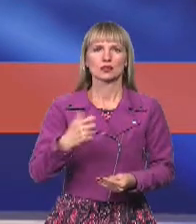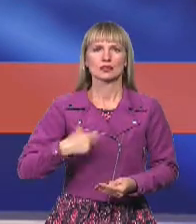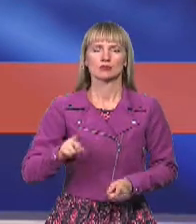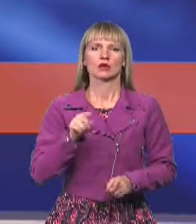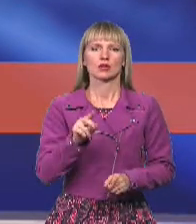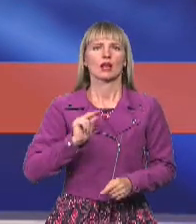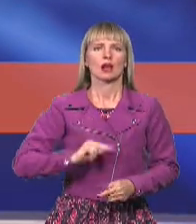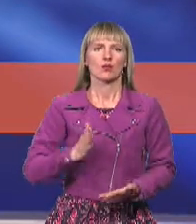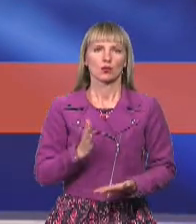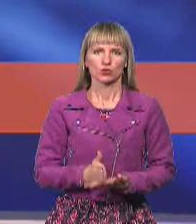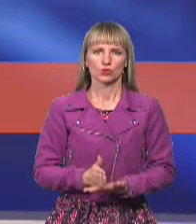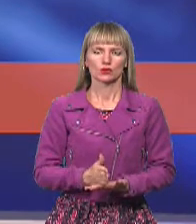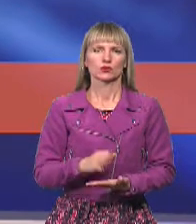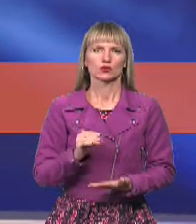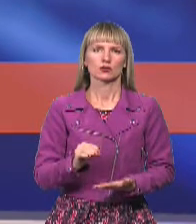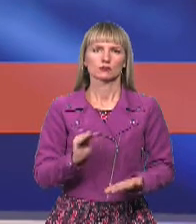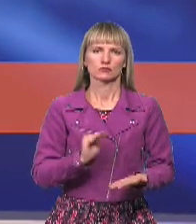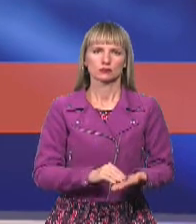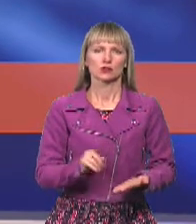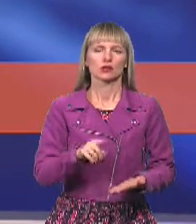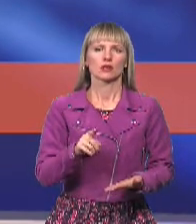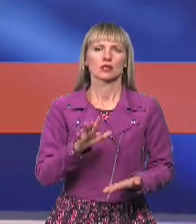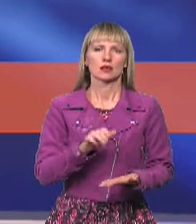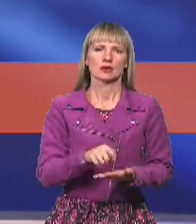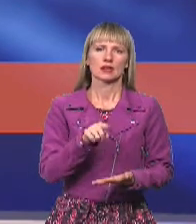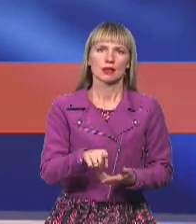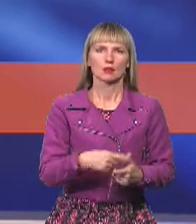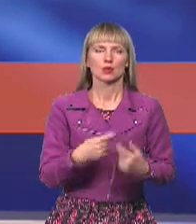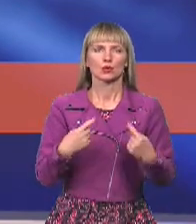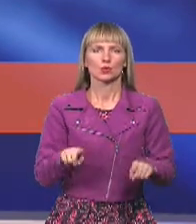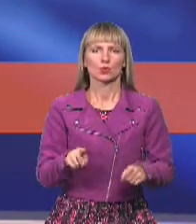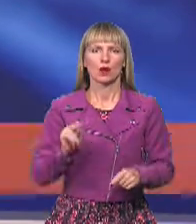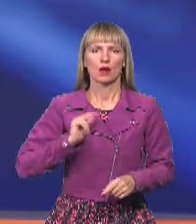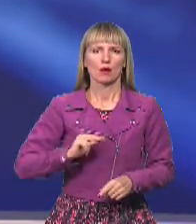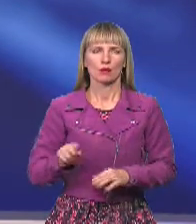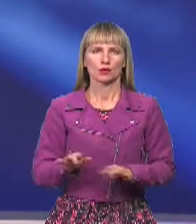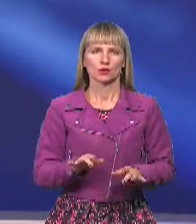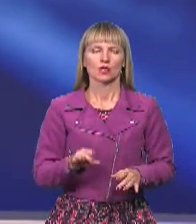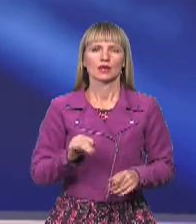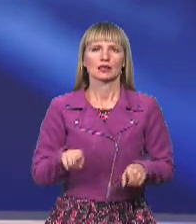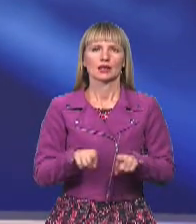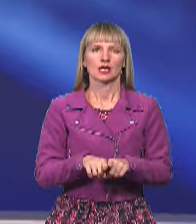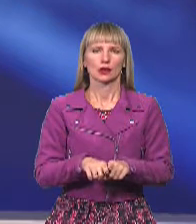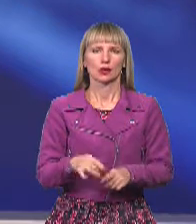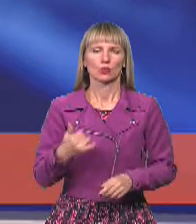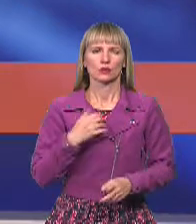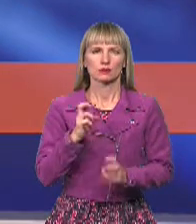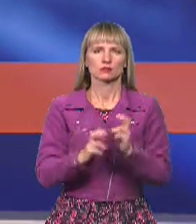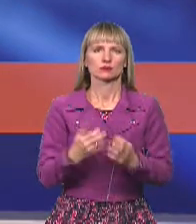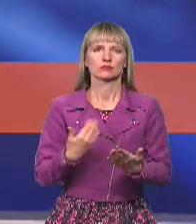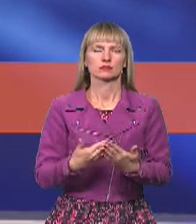работают, декларируют, что они занимаются тем или иным видом деятельности, І таких операторів у нас сьогодні